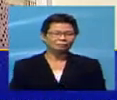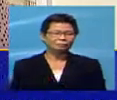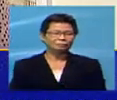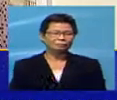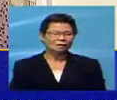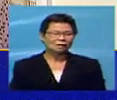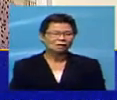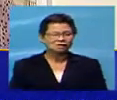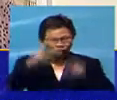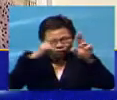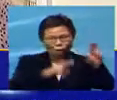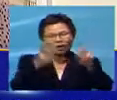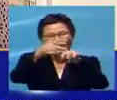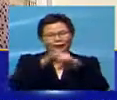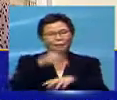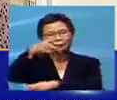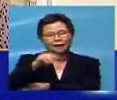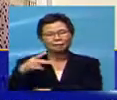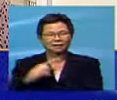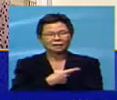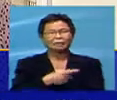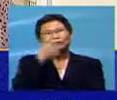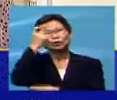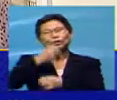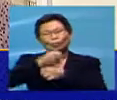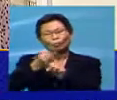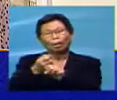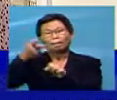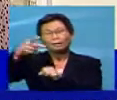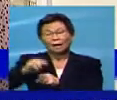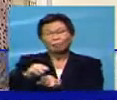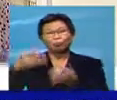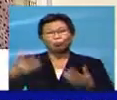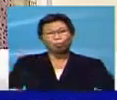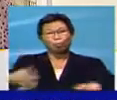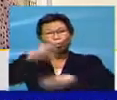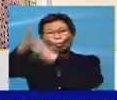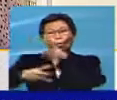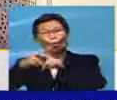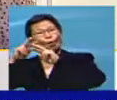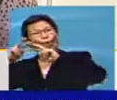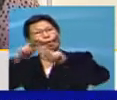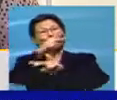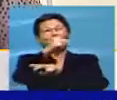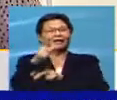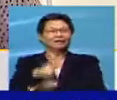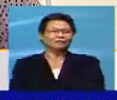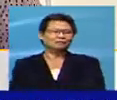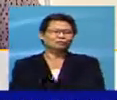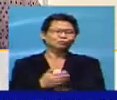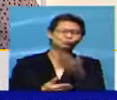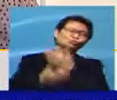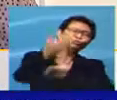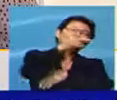Menteri jugalah sebab berjaya membuat KL ni outstanding dari mata dunia. Orang boleh tengok dari macam mana